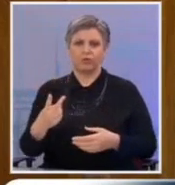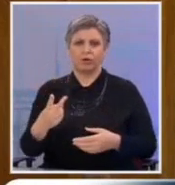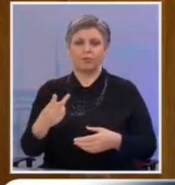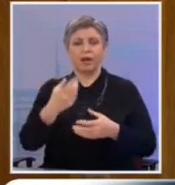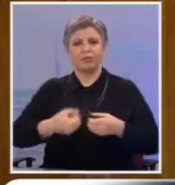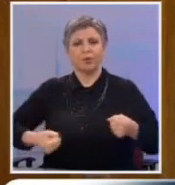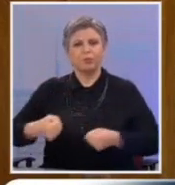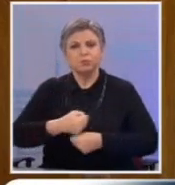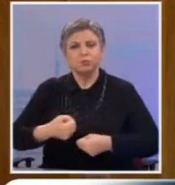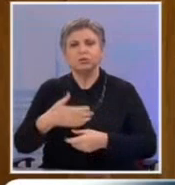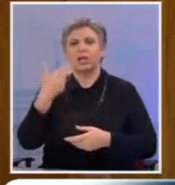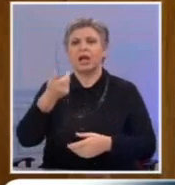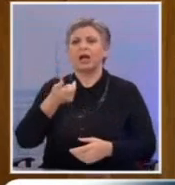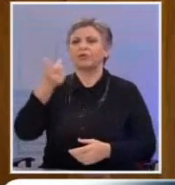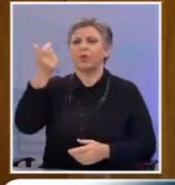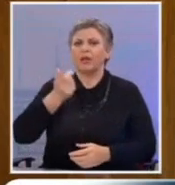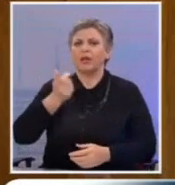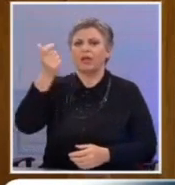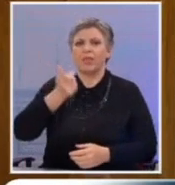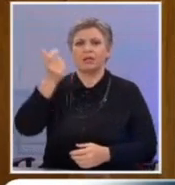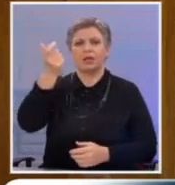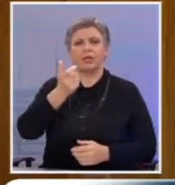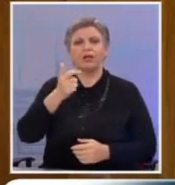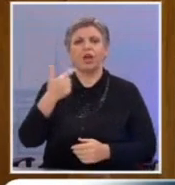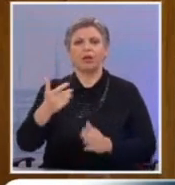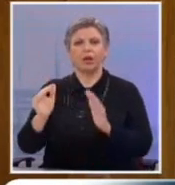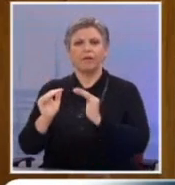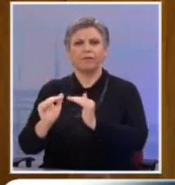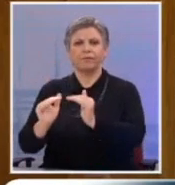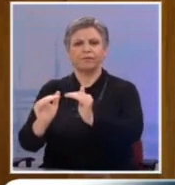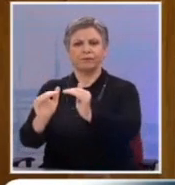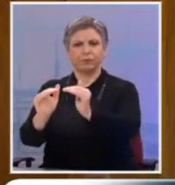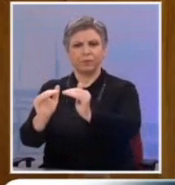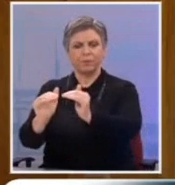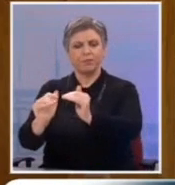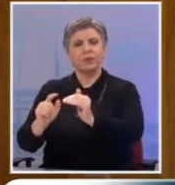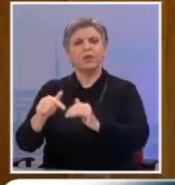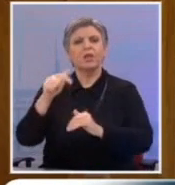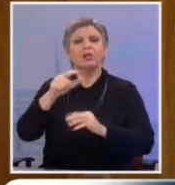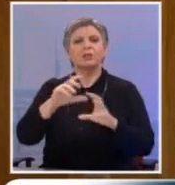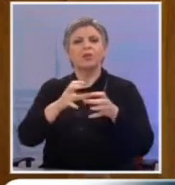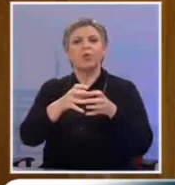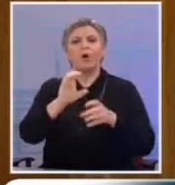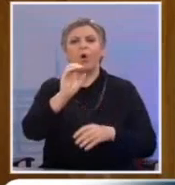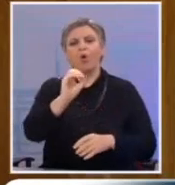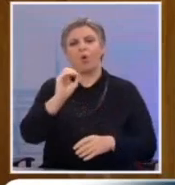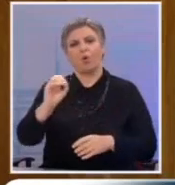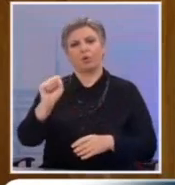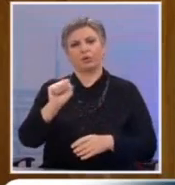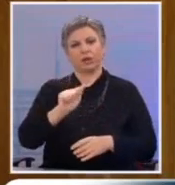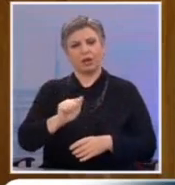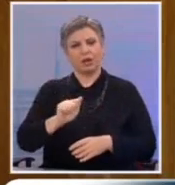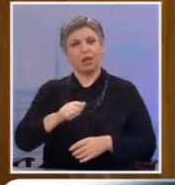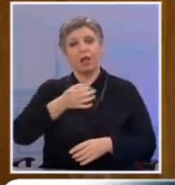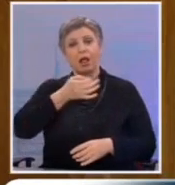λιτότητας, υπεχρέωσης και στασιμότητας και εξ αυτού του λόγου όσα και εξ αυτού του λόγου όσα θεωρεί